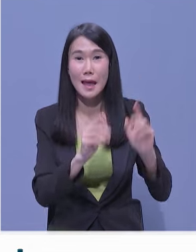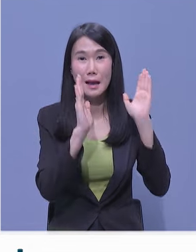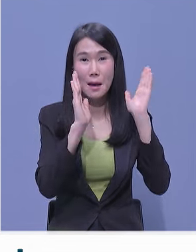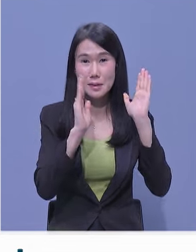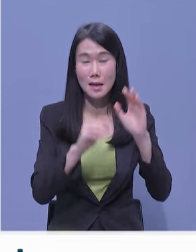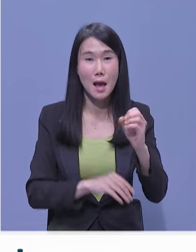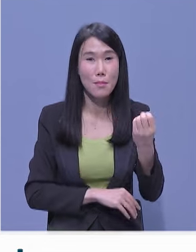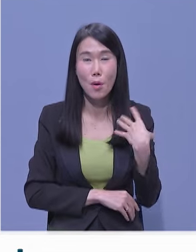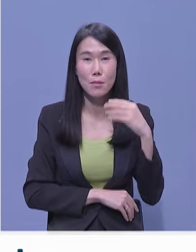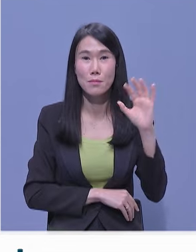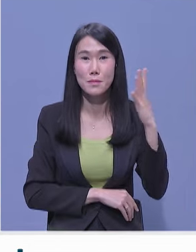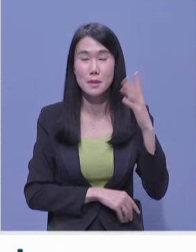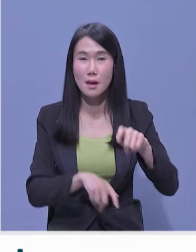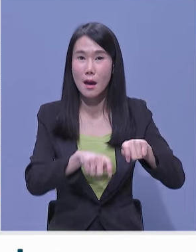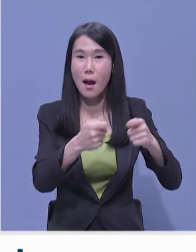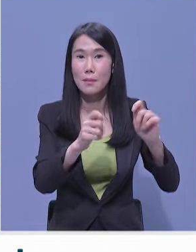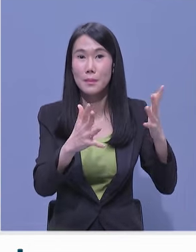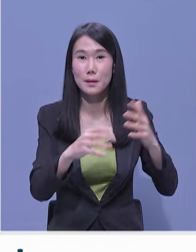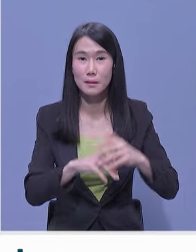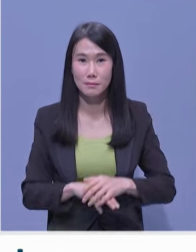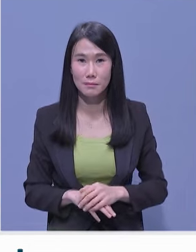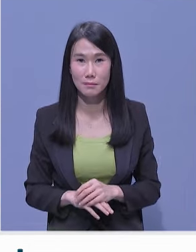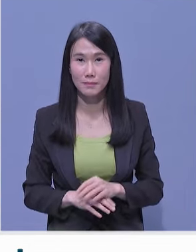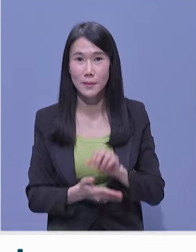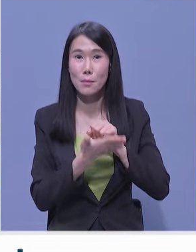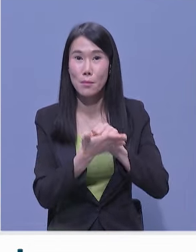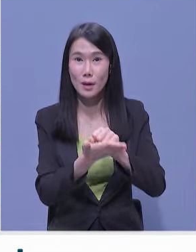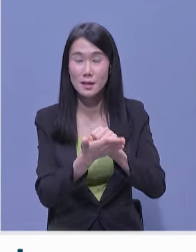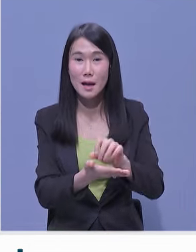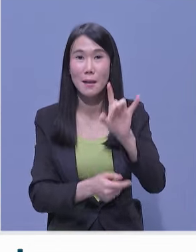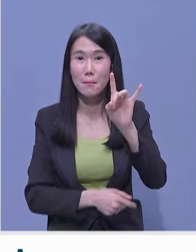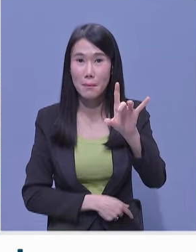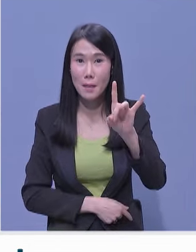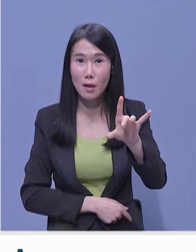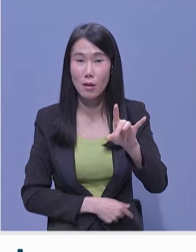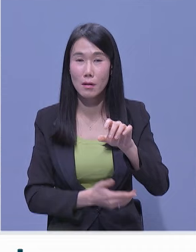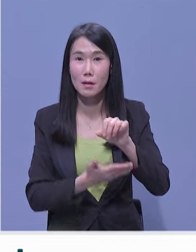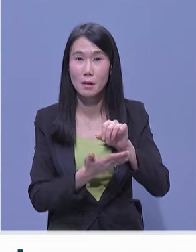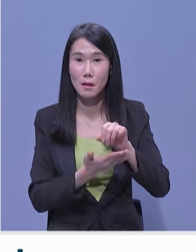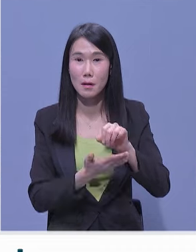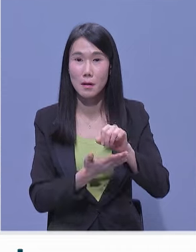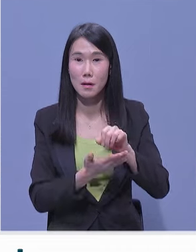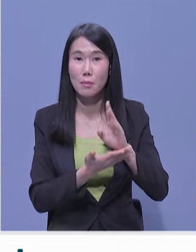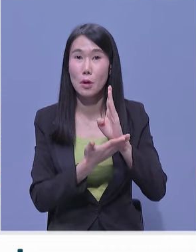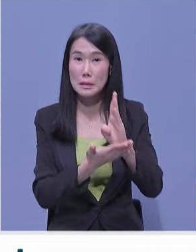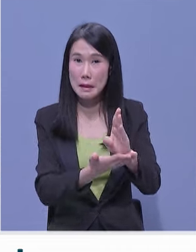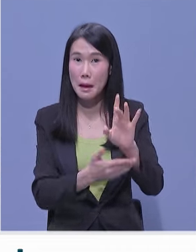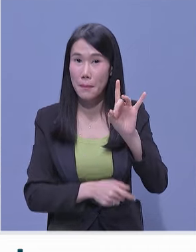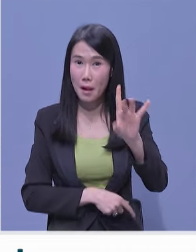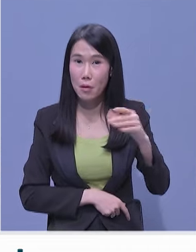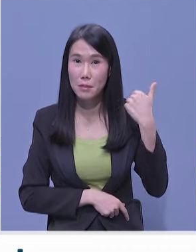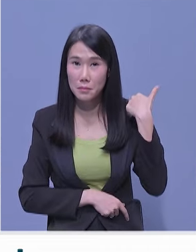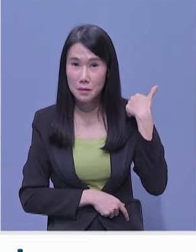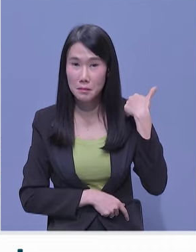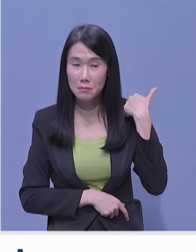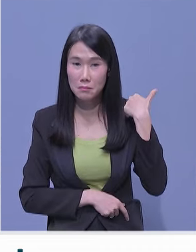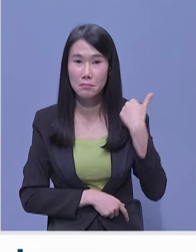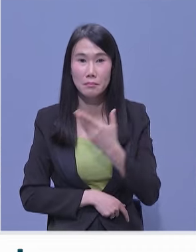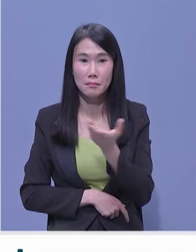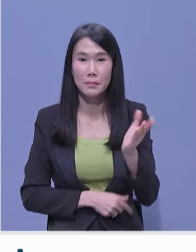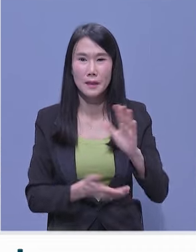WiFiนี่ไม่มีการหักแน่นอนไม่ใช่แค่ WiFiนะพี่อารมมีบริจาค 800บวก WiFiอีกเอ้อคุณจตุก็บอกนะคะว่า